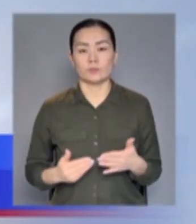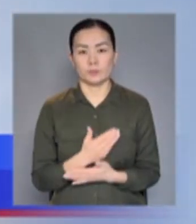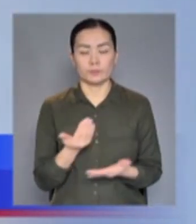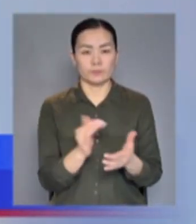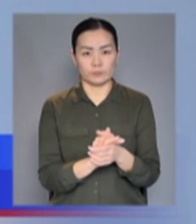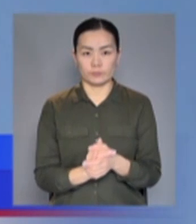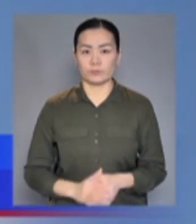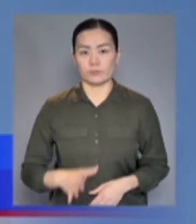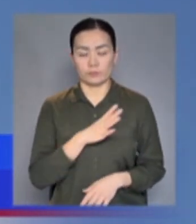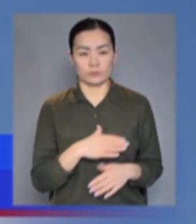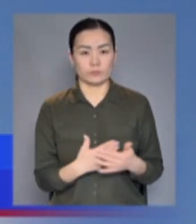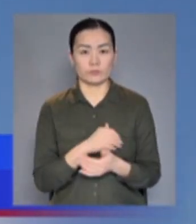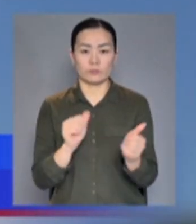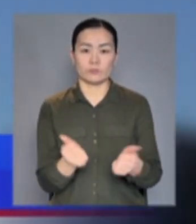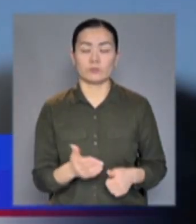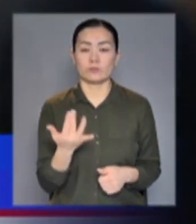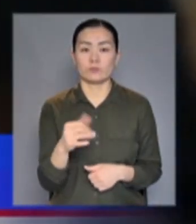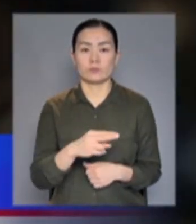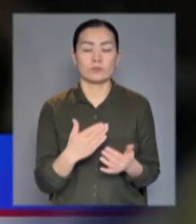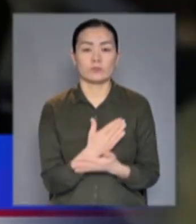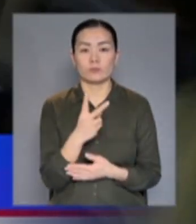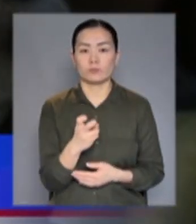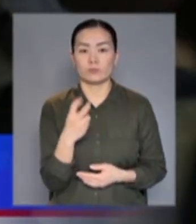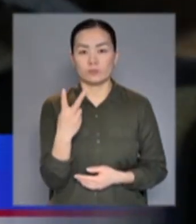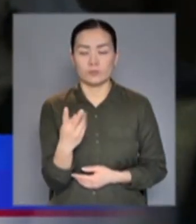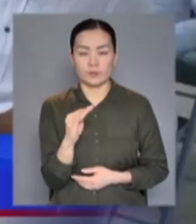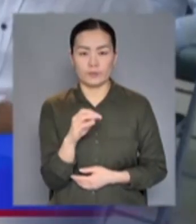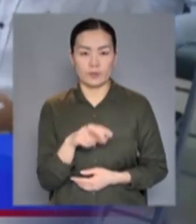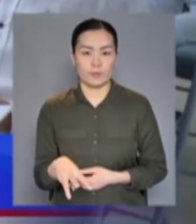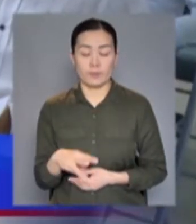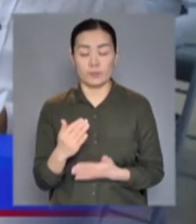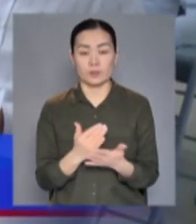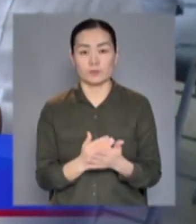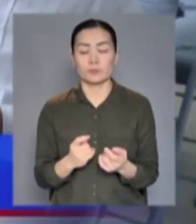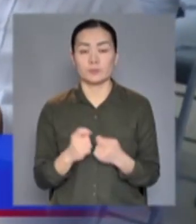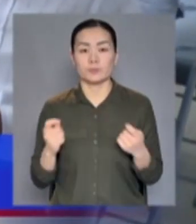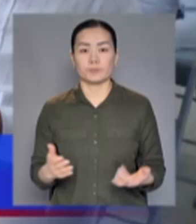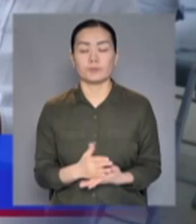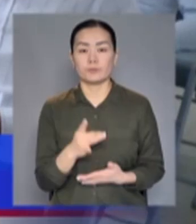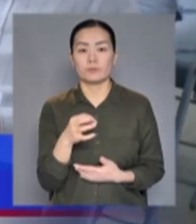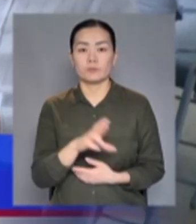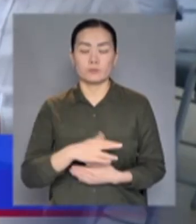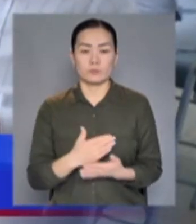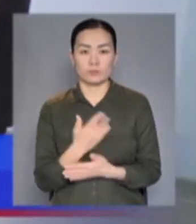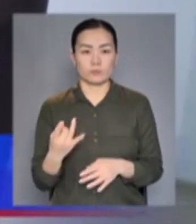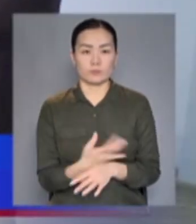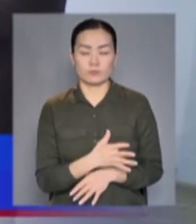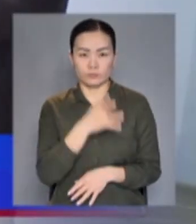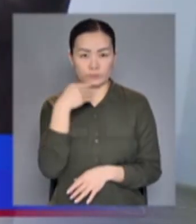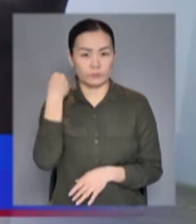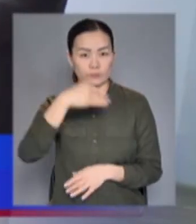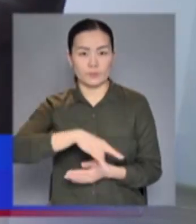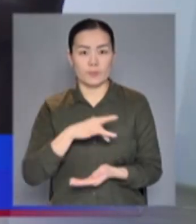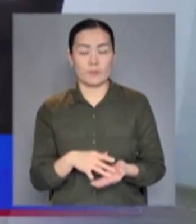логотипінің таныстырылымы өтіп, жаңа форматтағы эфирде 102 FM телерадио хабары қадам басты. Телерадио хабардың алғашқы саны